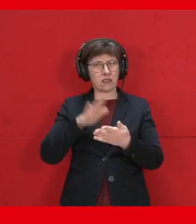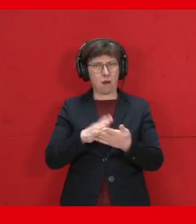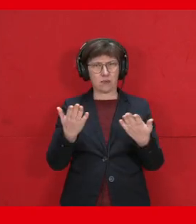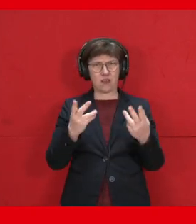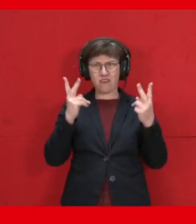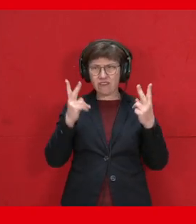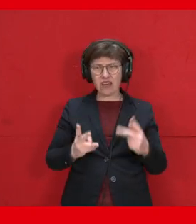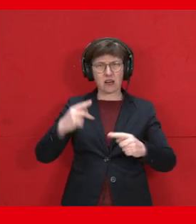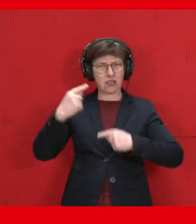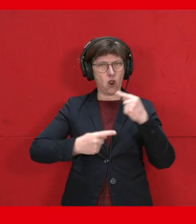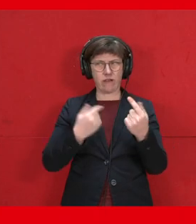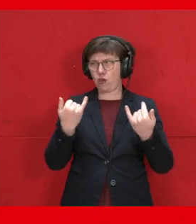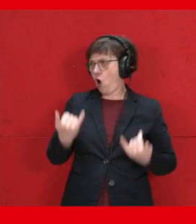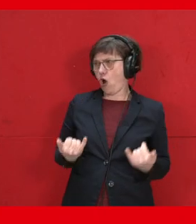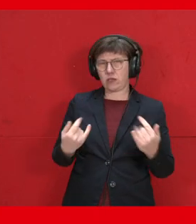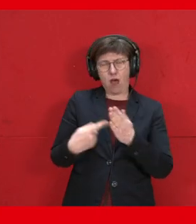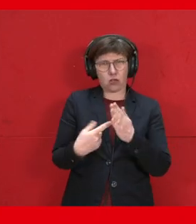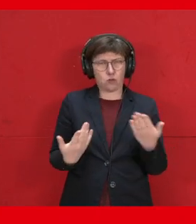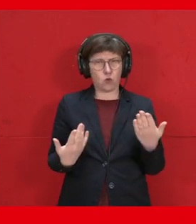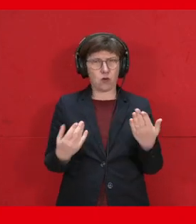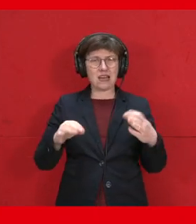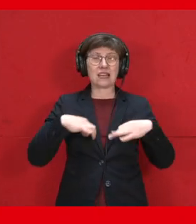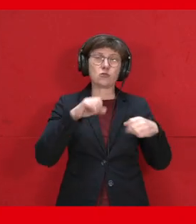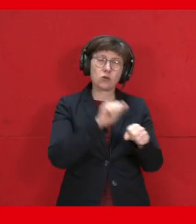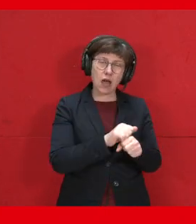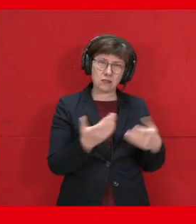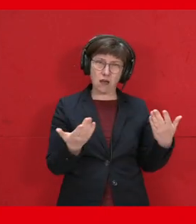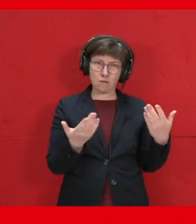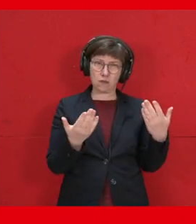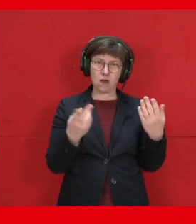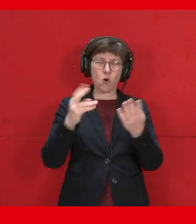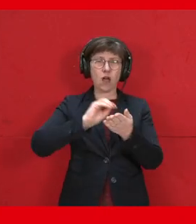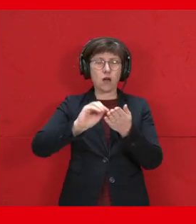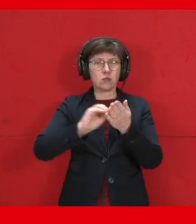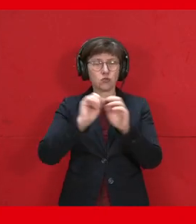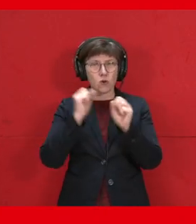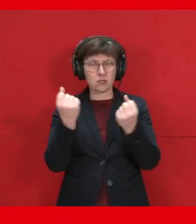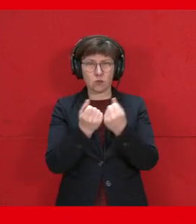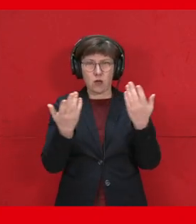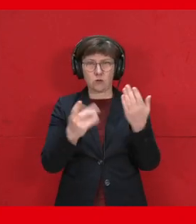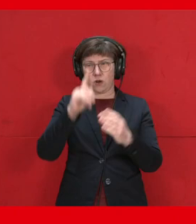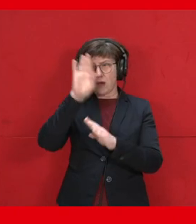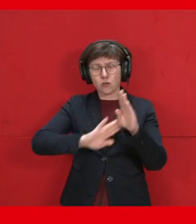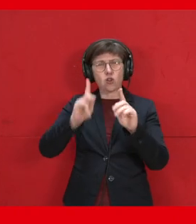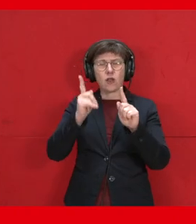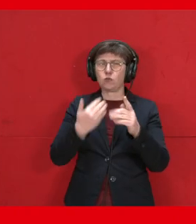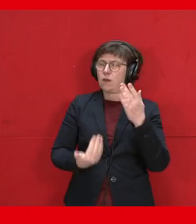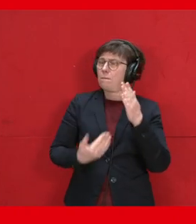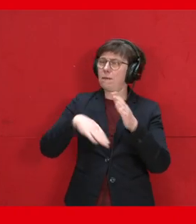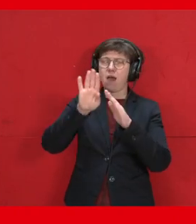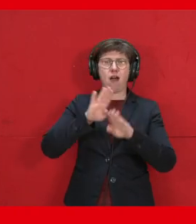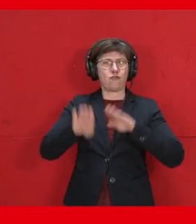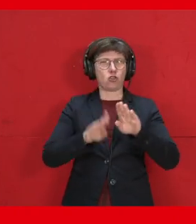und heutigen Möglichkeiten entspricht. In den Gesundheitsämtern oder wenn es um die Schulen geht, da muss in Deutschland mehr Fortschritt